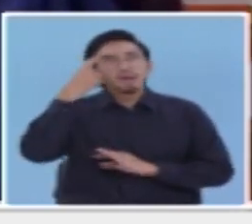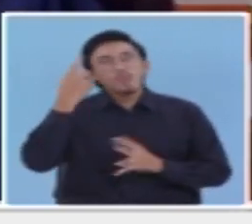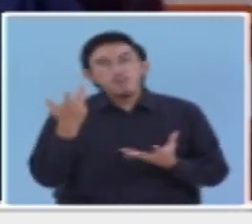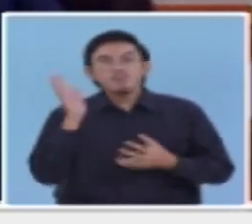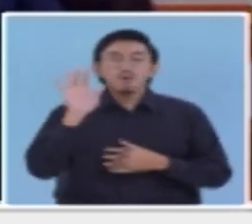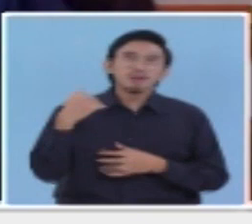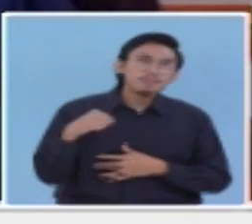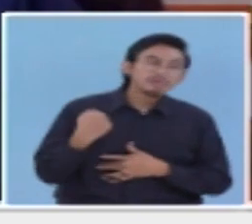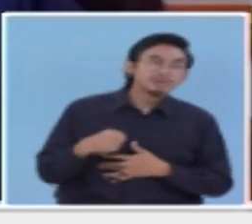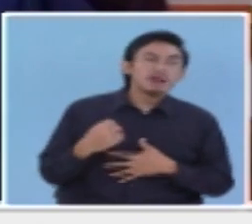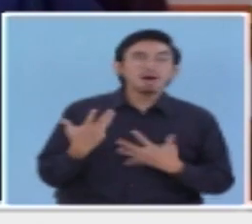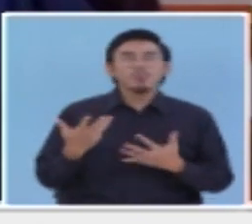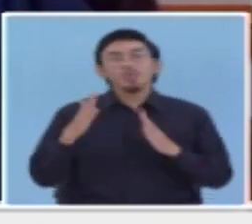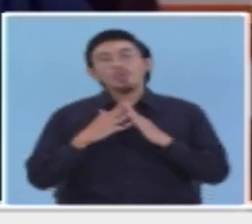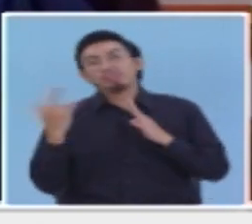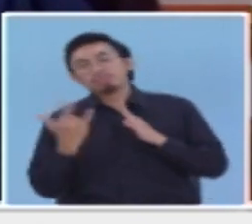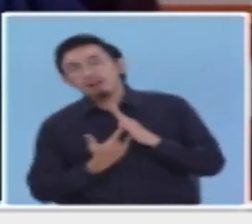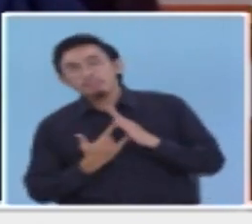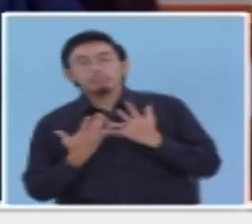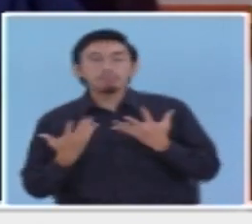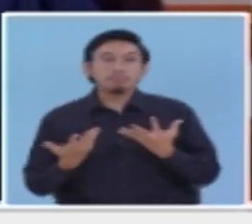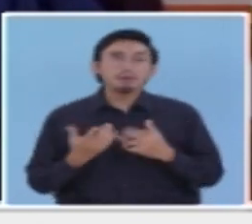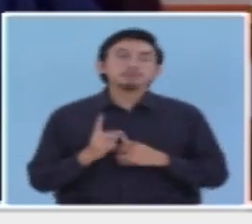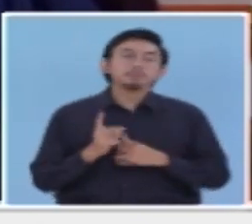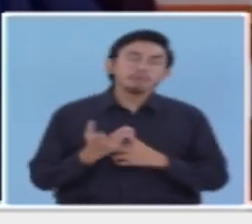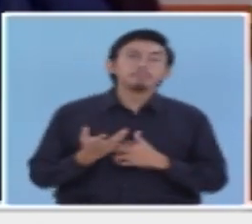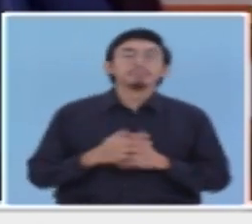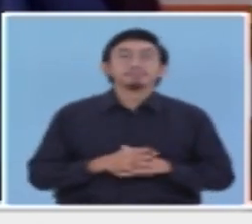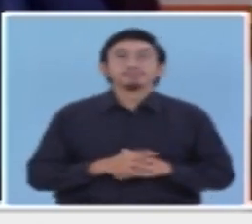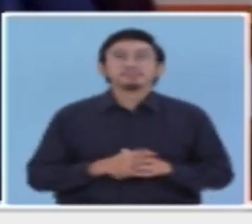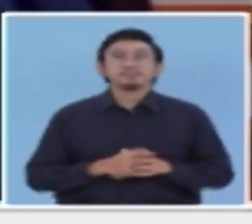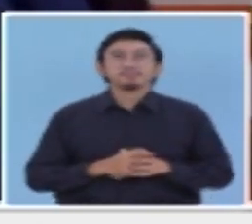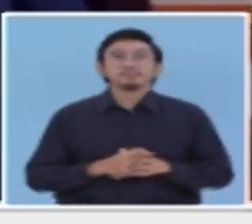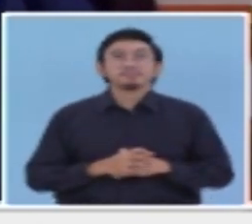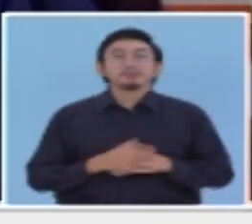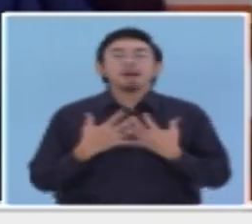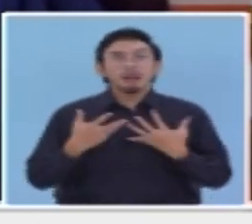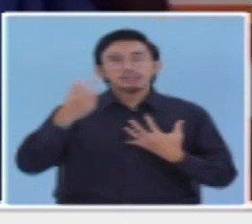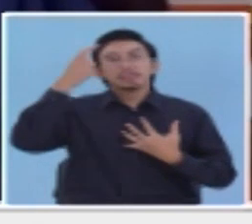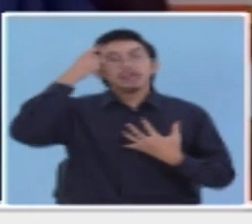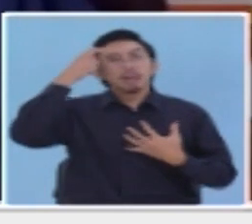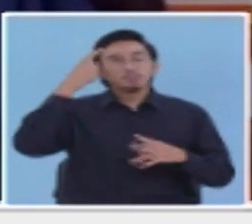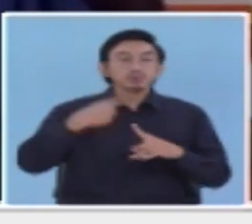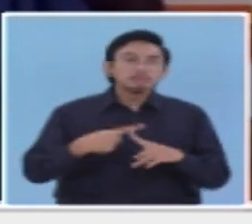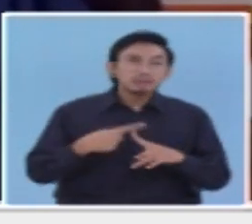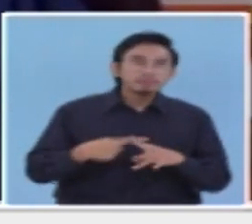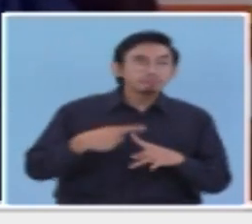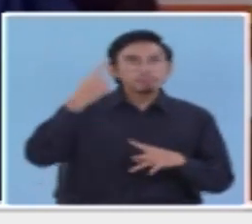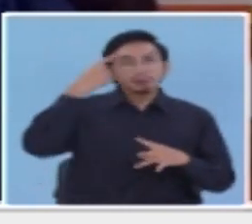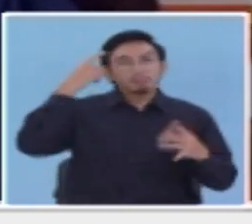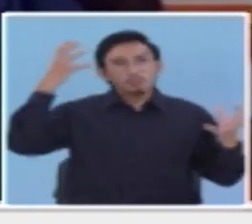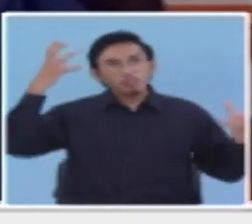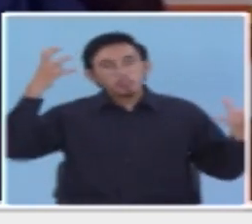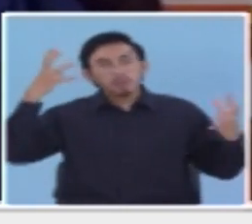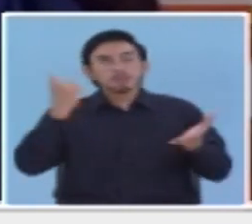keluar-keluar, kok saya, kenapa saya nggak keluar, apa saya positif gitu kan. Saya kadang mikir gitu, cuman